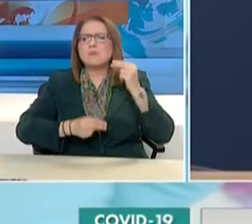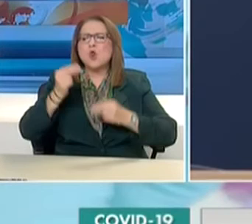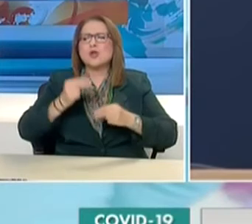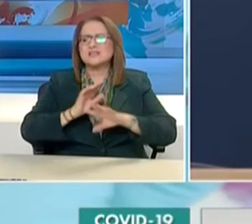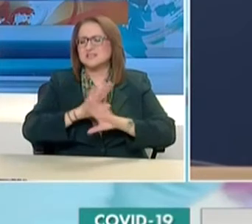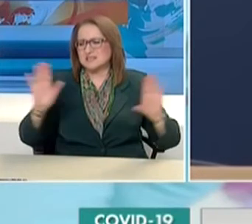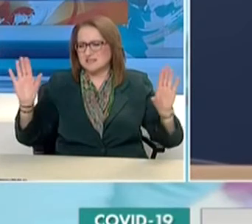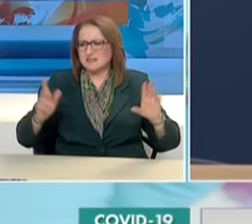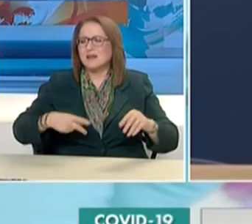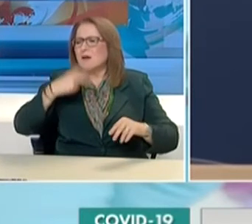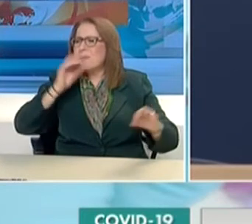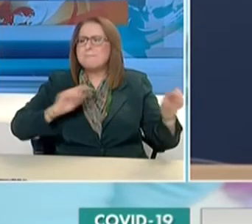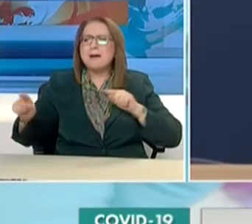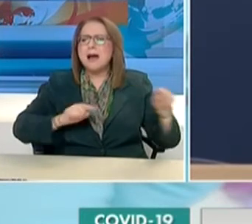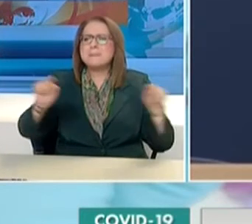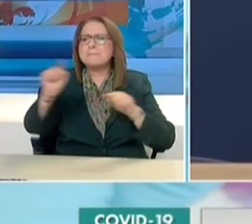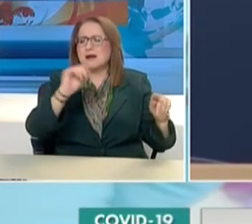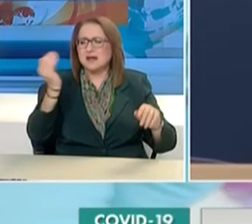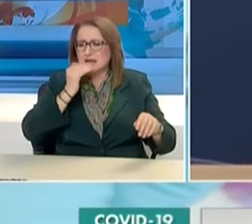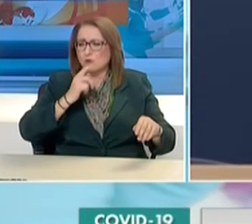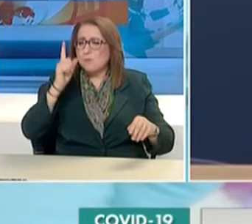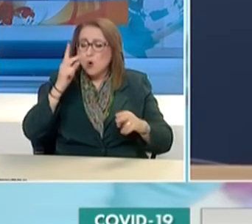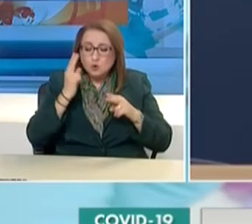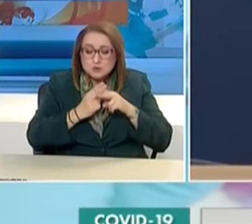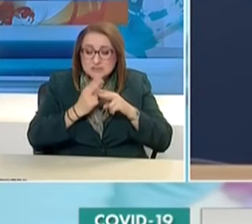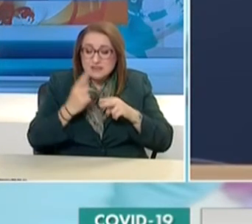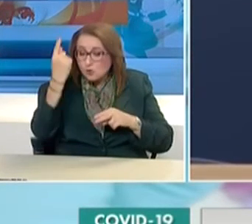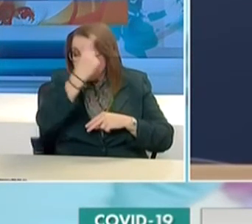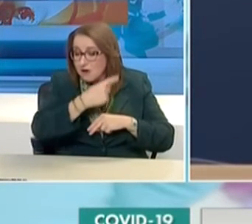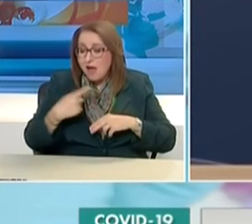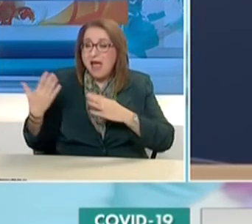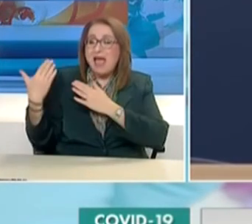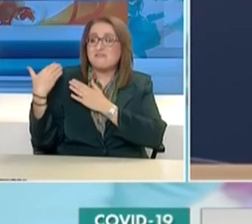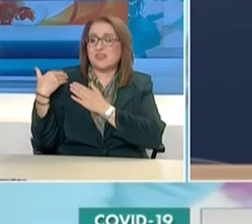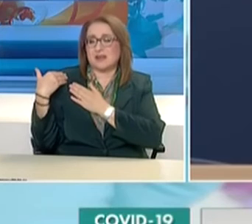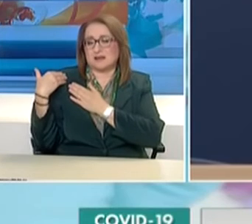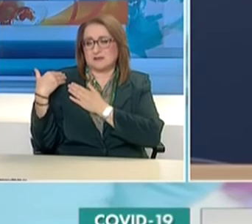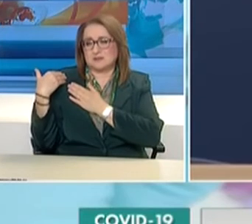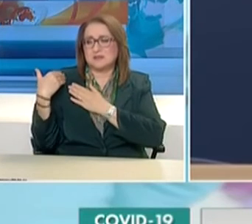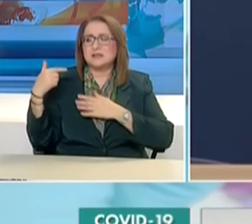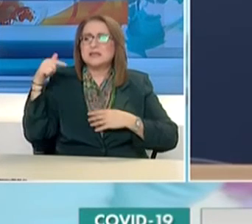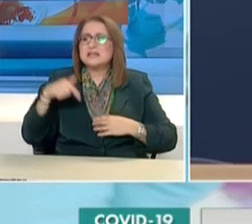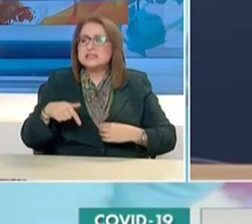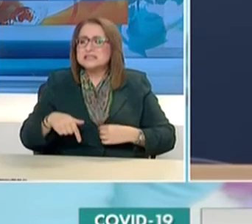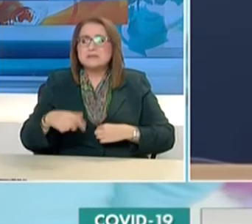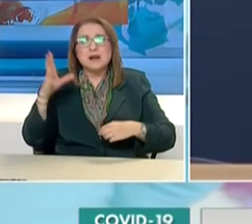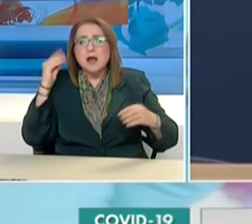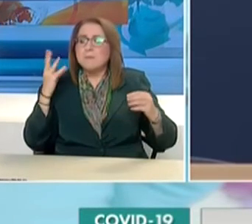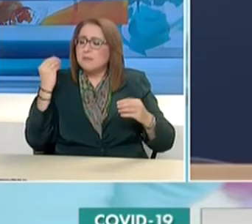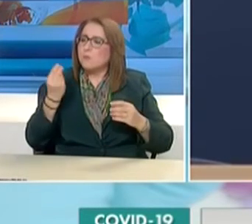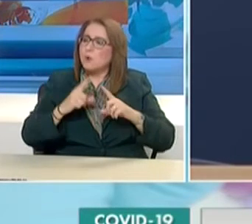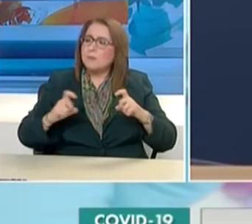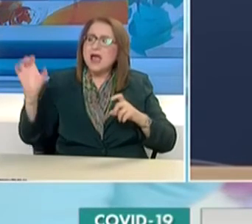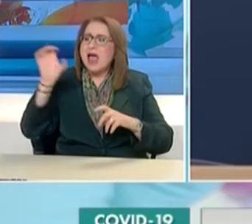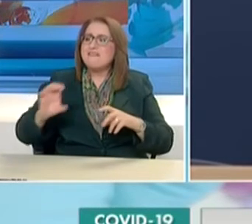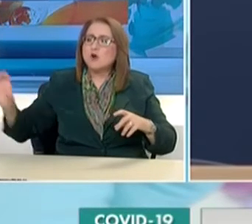ευθύνη. Θέλει λοιπόν πάρα πολύ προσοχή, επειδή ακούστηκαν σήμερα πολλά πράγματα σε ευρωπαϊκό επίπεδο για